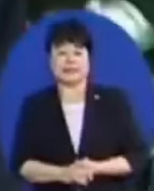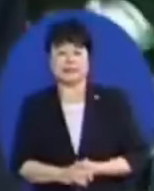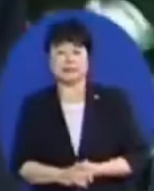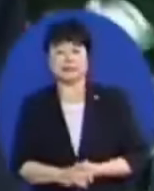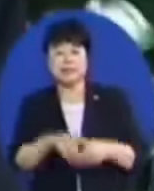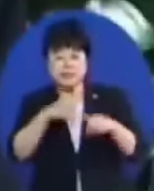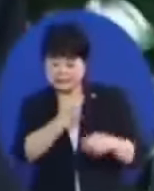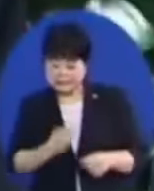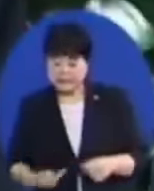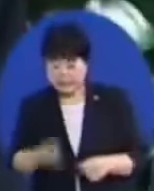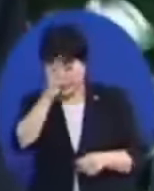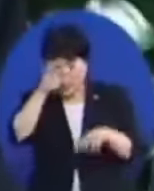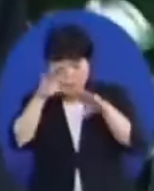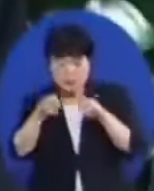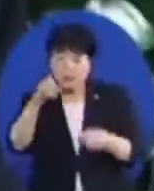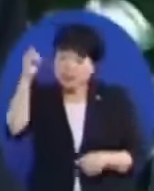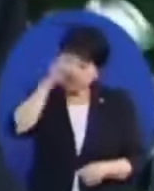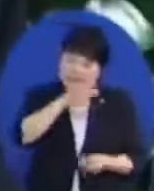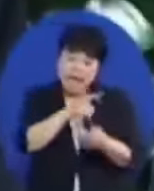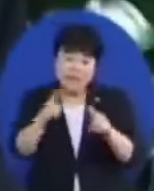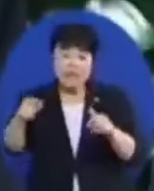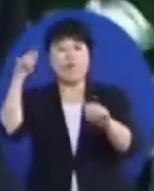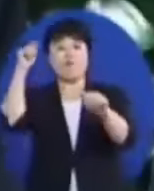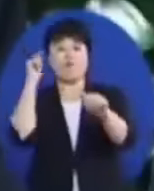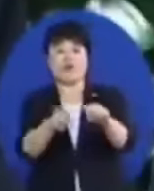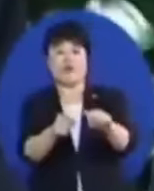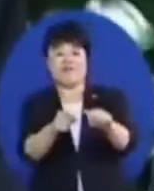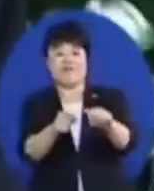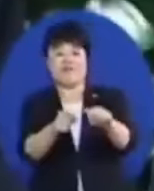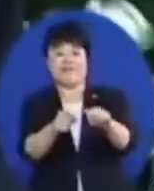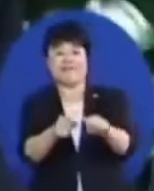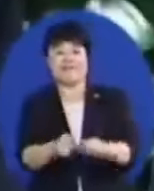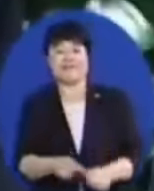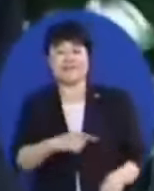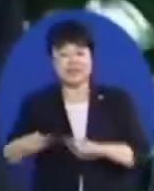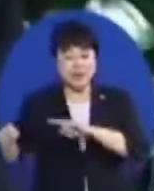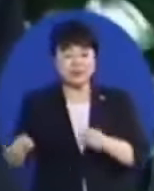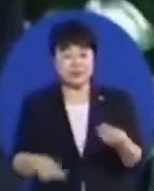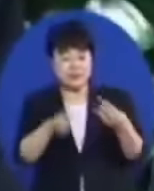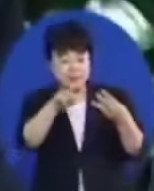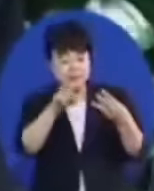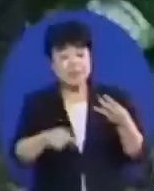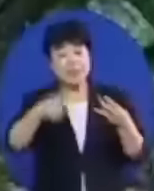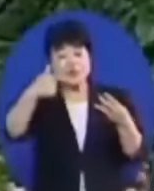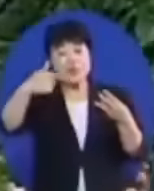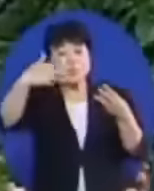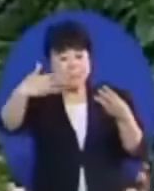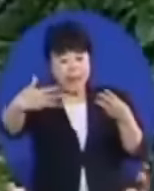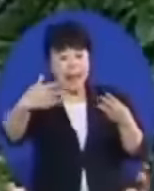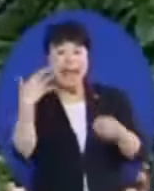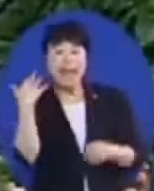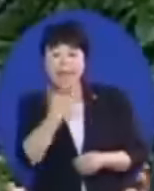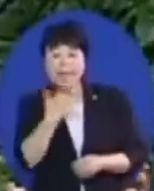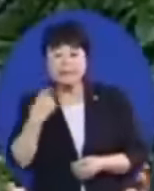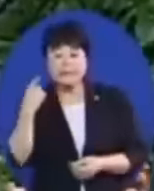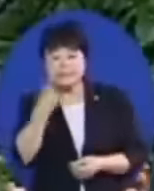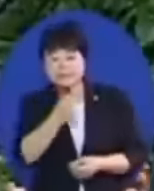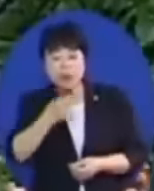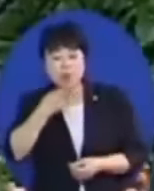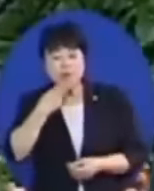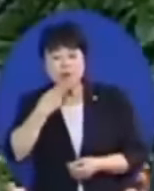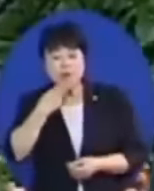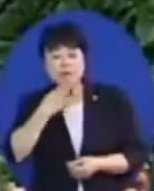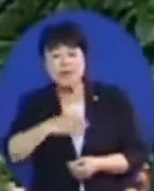고칠 때 그냥 고친 거 아닙니다. 명령을 했습니다. 사도행전 3장 6절로 8절에 베드로가 이르되 은과 금은 내게